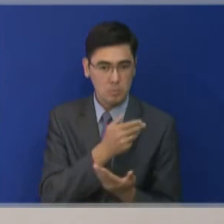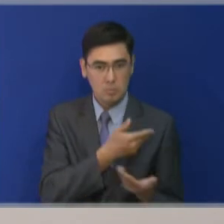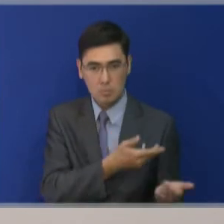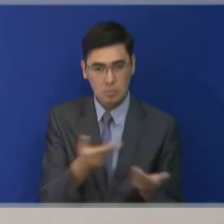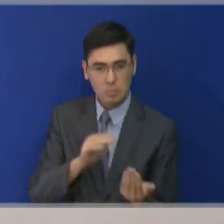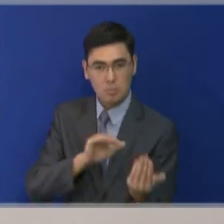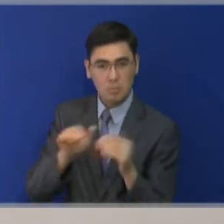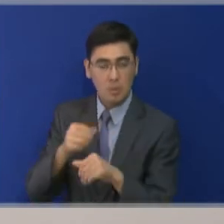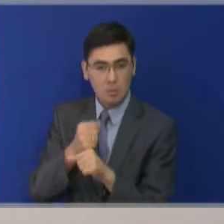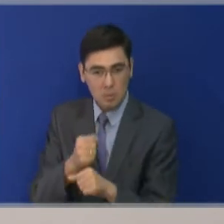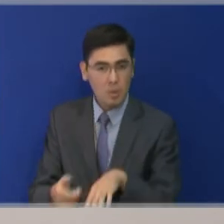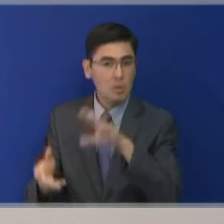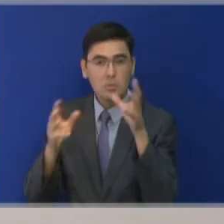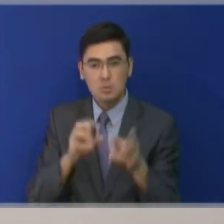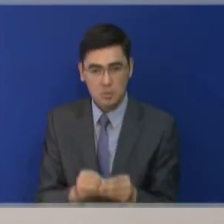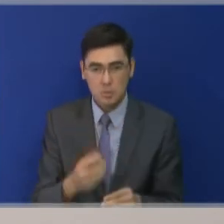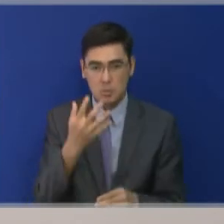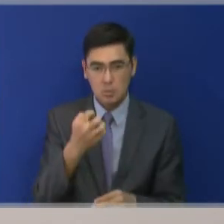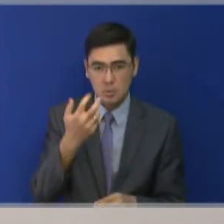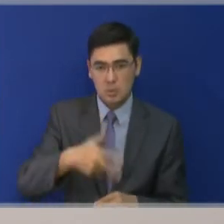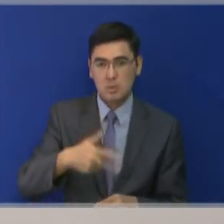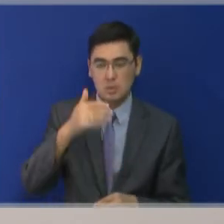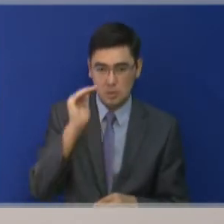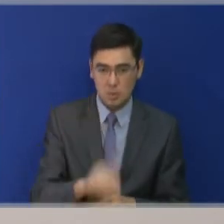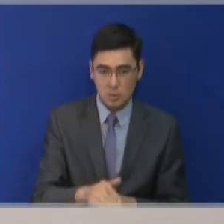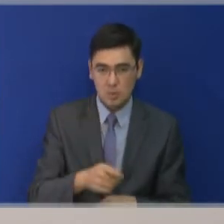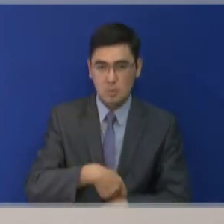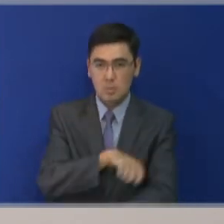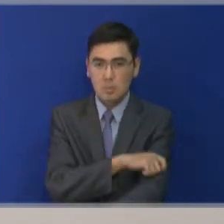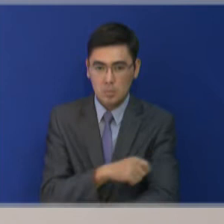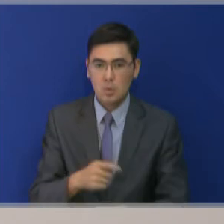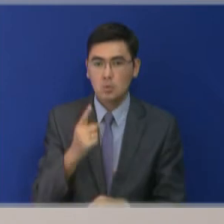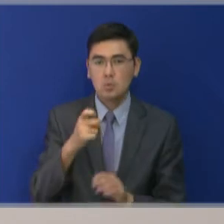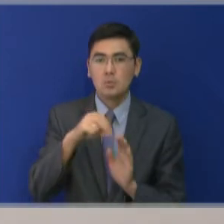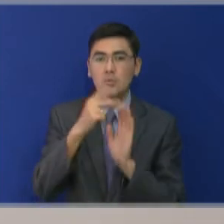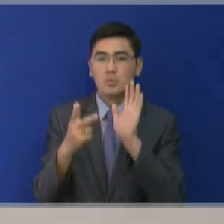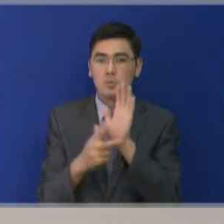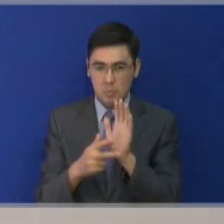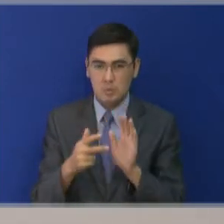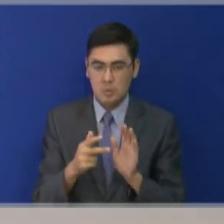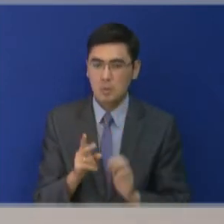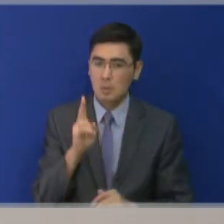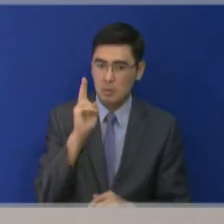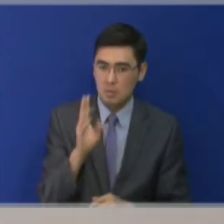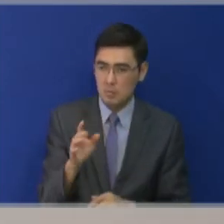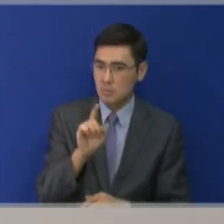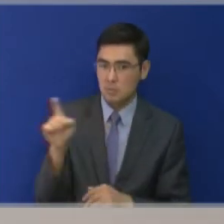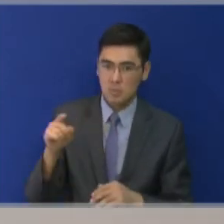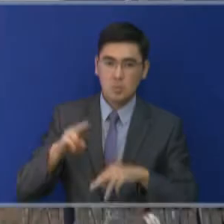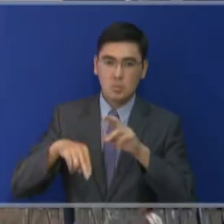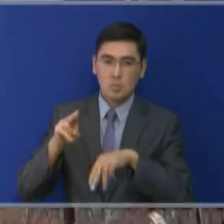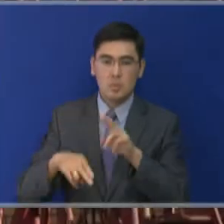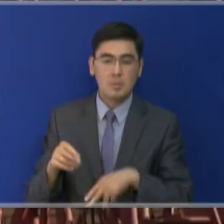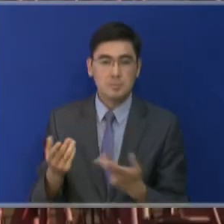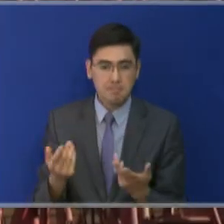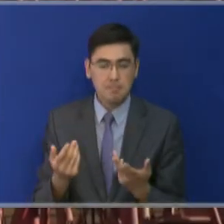отырып, облыста жалпы ауданы 533 мың шаршы метр 118 көп пәтерлі үйдің құрылысы жүргізілуде. Бұл 2019